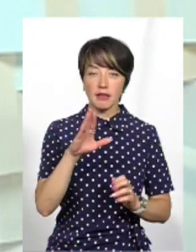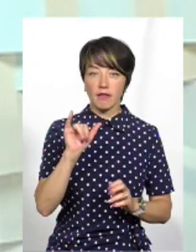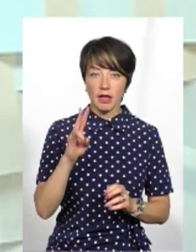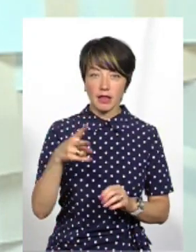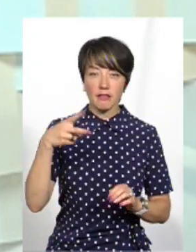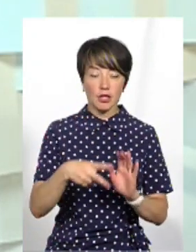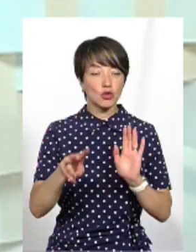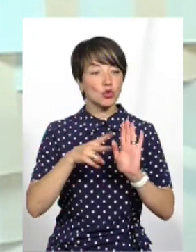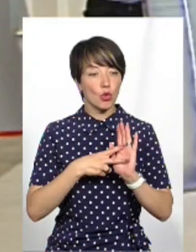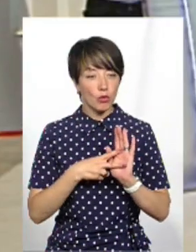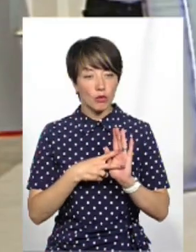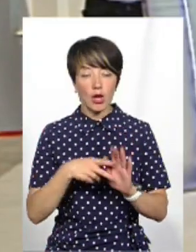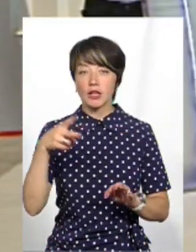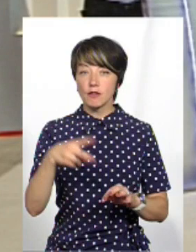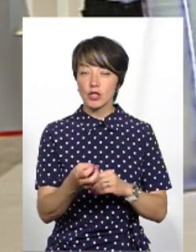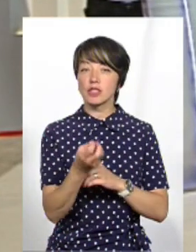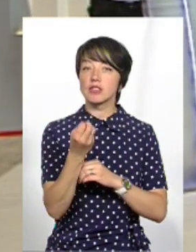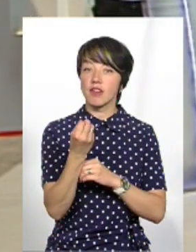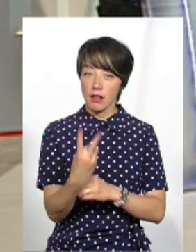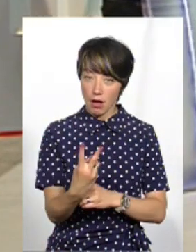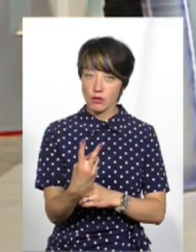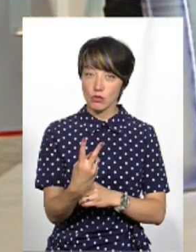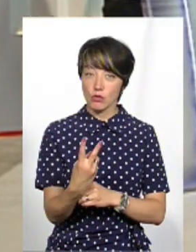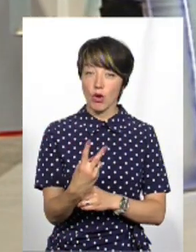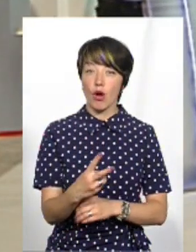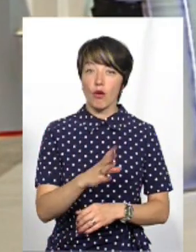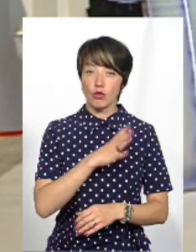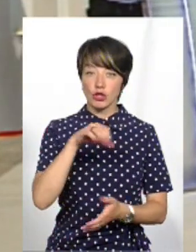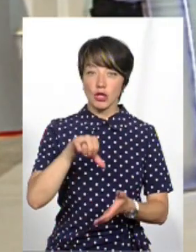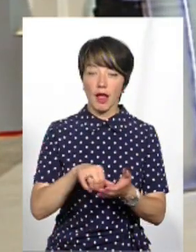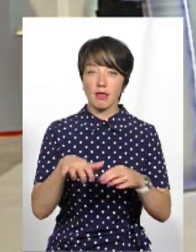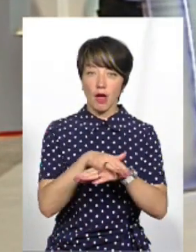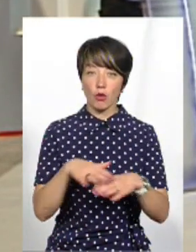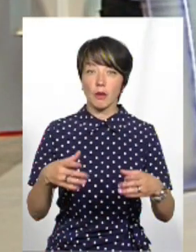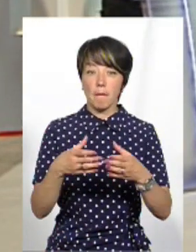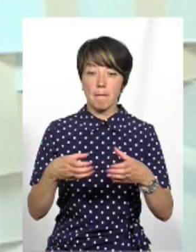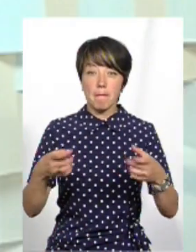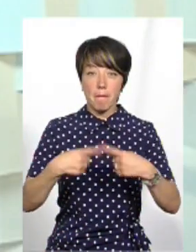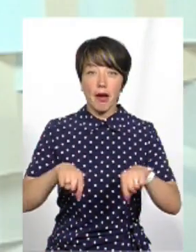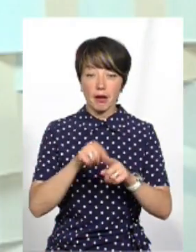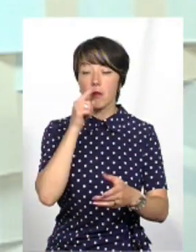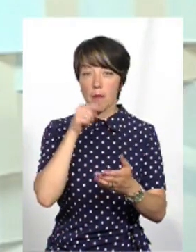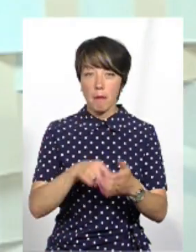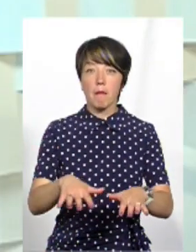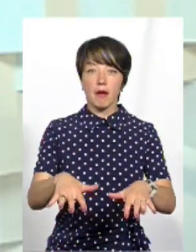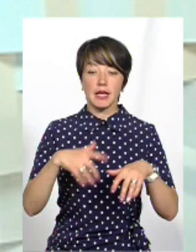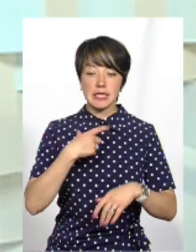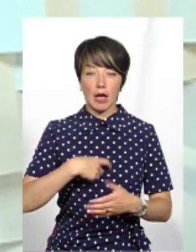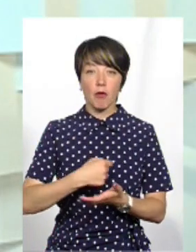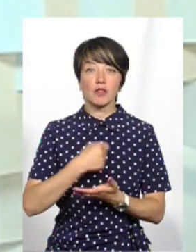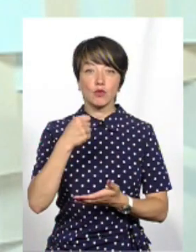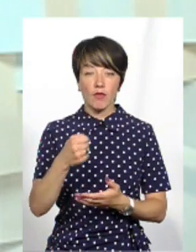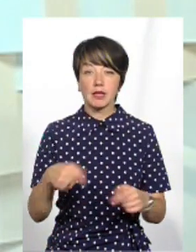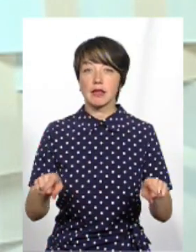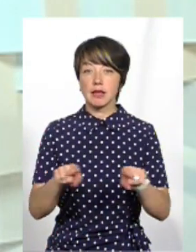у 2007-му, у 2012-му, будучи членом Народної партії, проходить у парламент уже